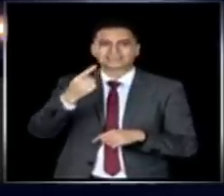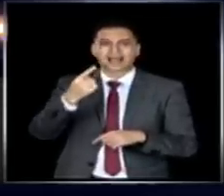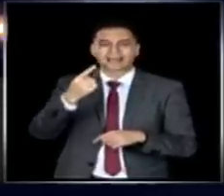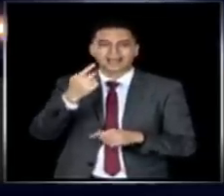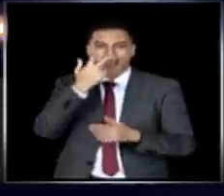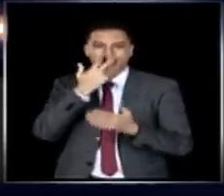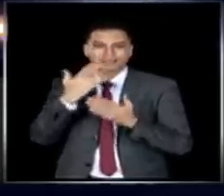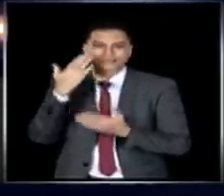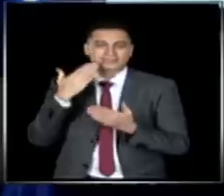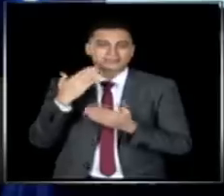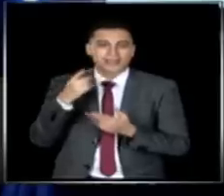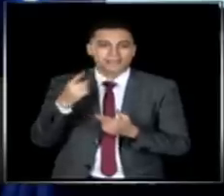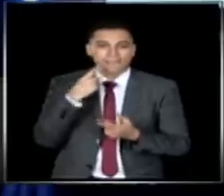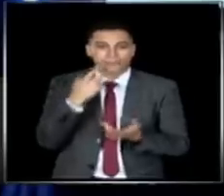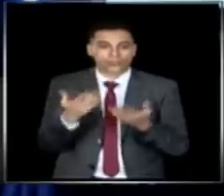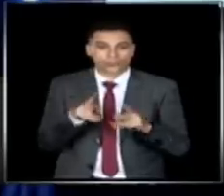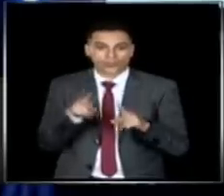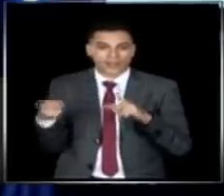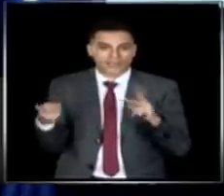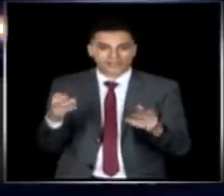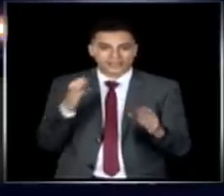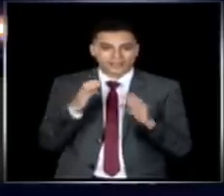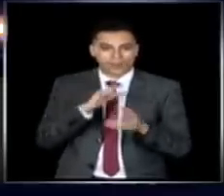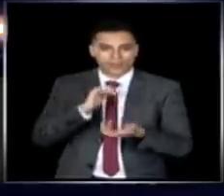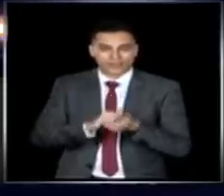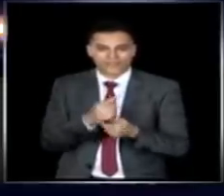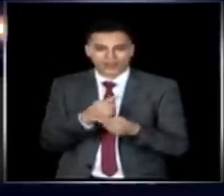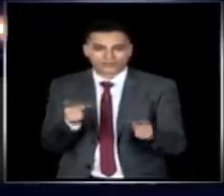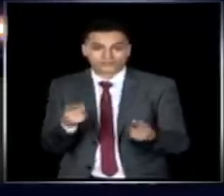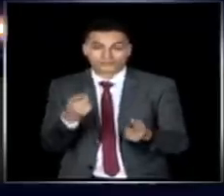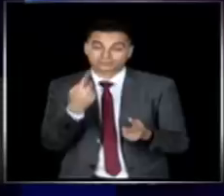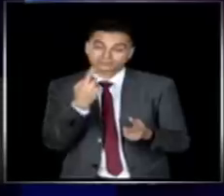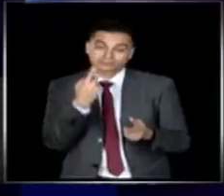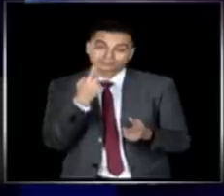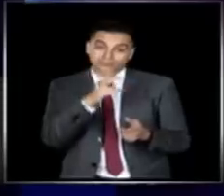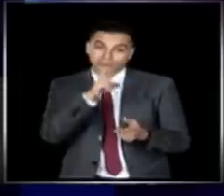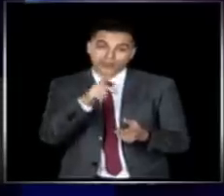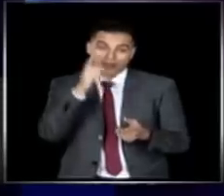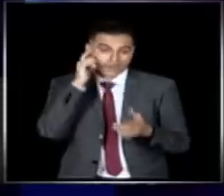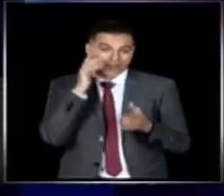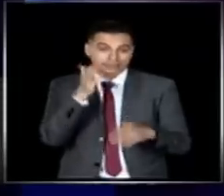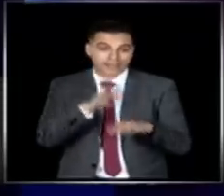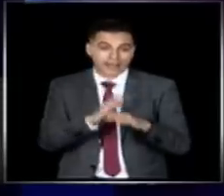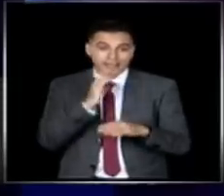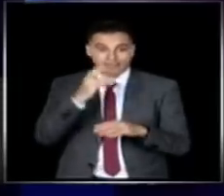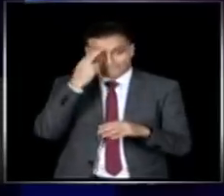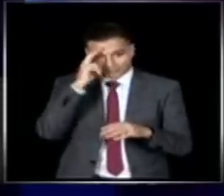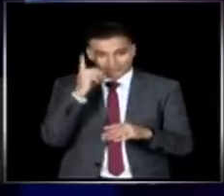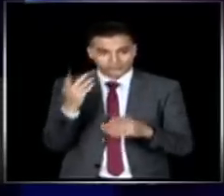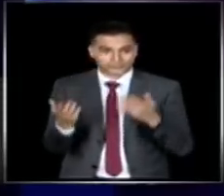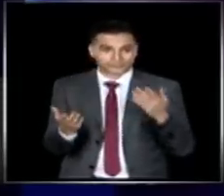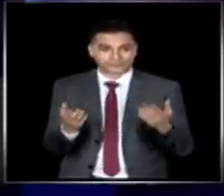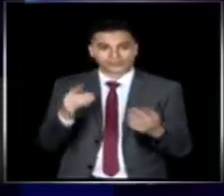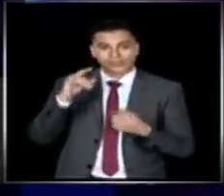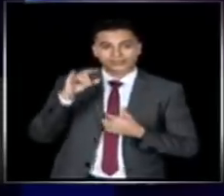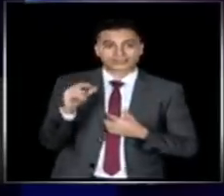اختلفتوا مع بعض ولا اتفقتوا؟ اختلفنا. طيب هتمشي ورا إجابة مين؟